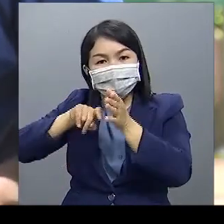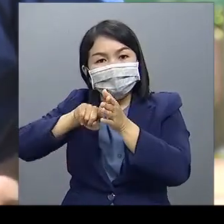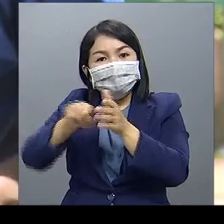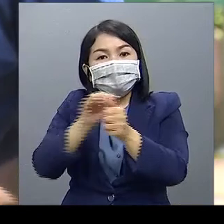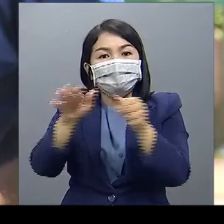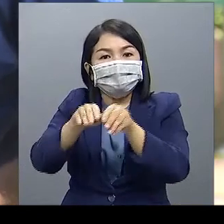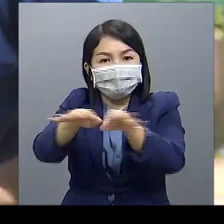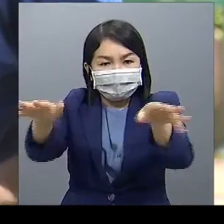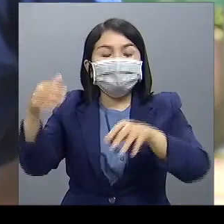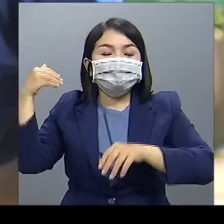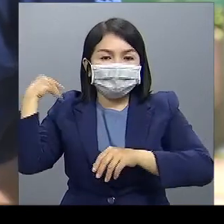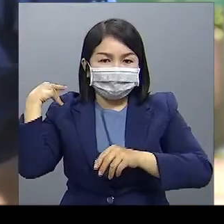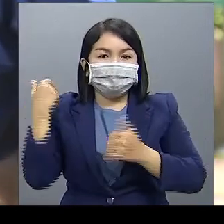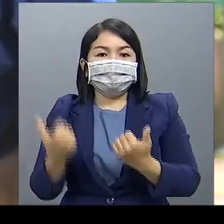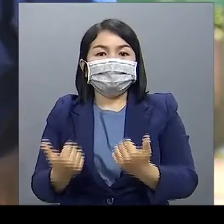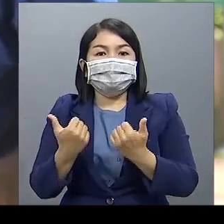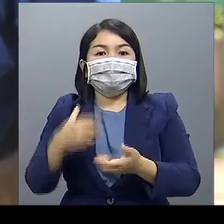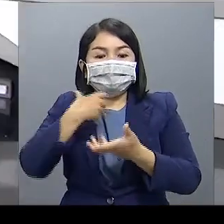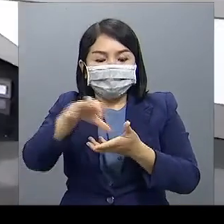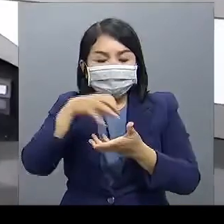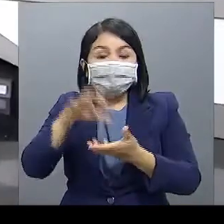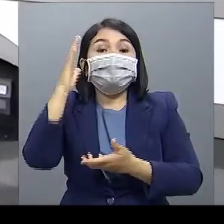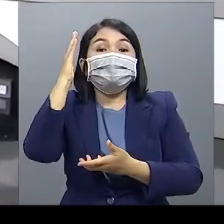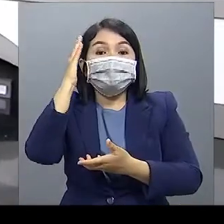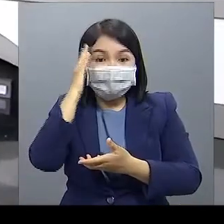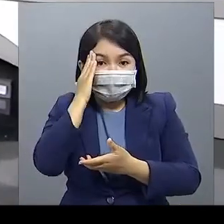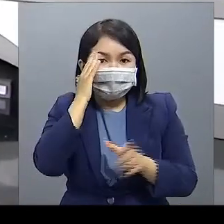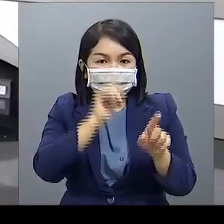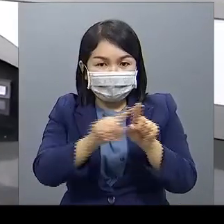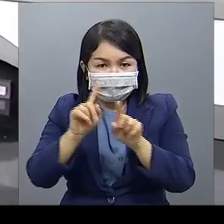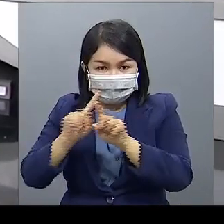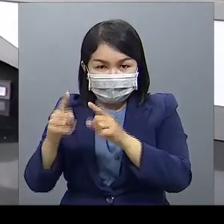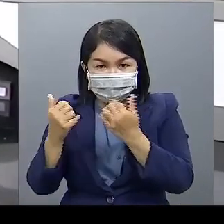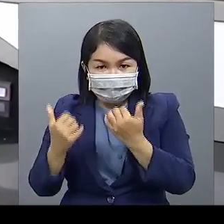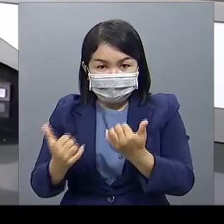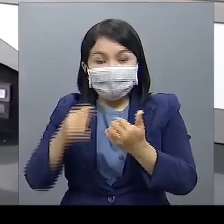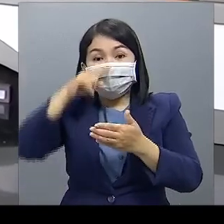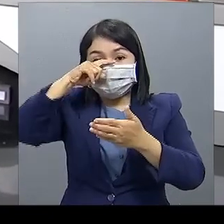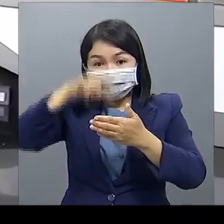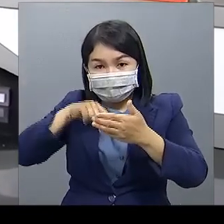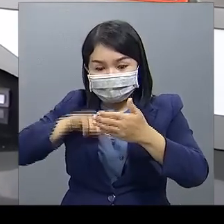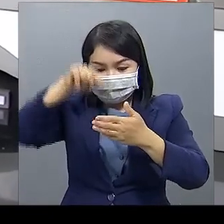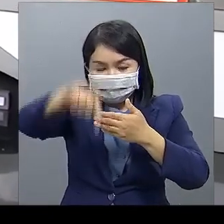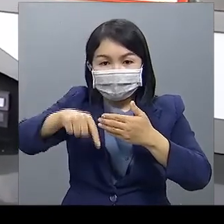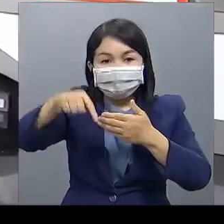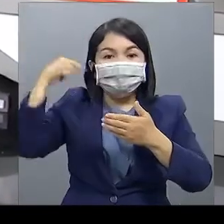ซึ่งนี่ก็คือบรรยากาศแล้วก็สถานการณ์ล่าสุดในพื้นที่ชายแดนจังหวัดแม่ฮ่องสอนครับ ครับขอบคุณคุณโกวิทนะครับ